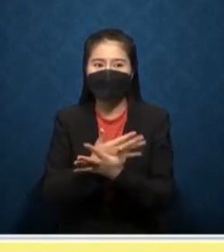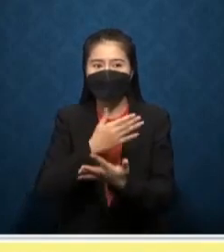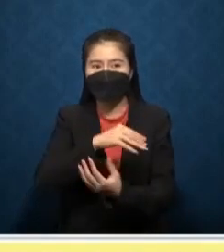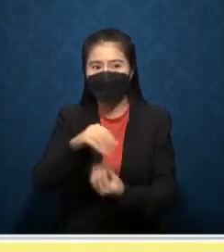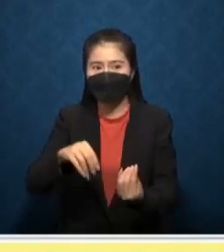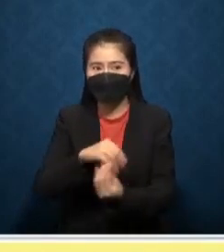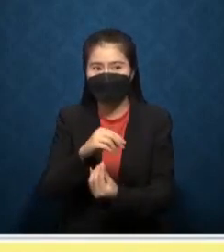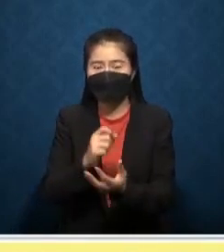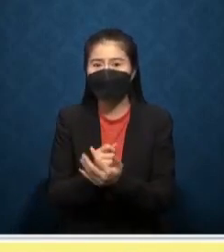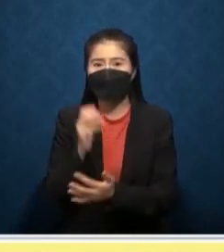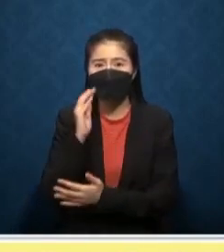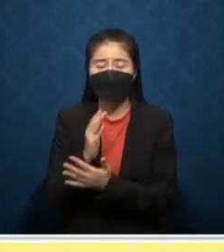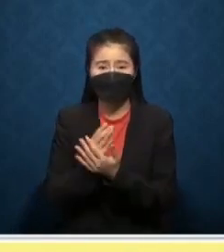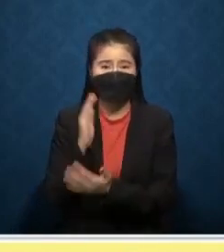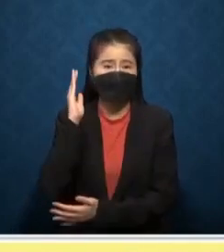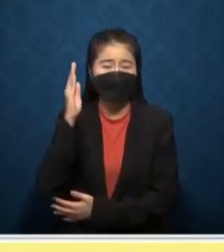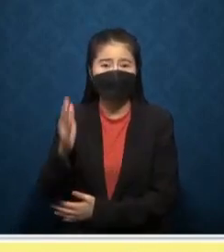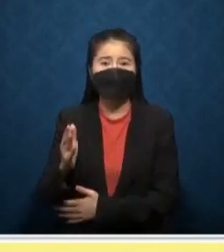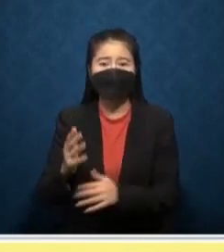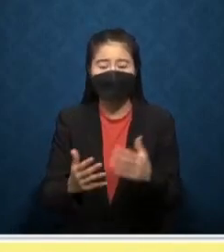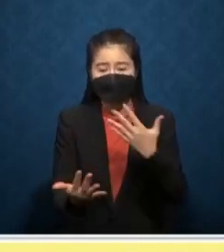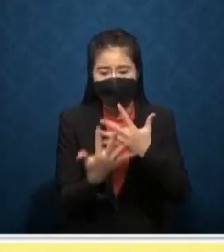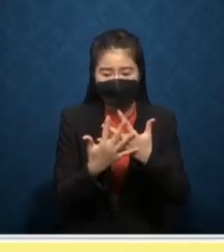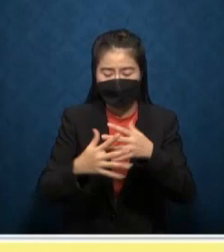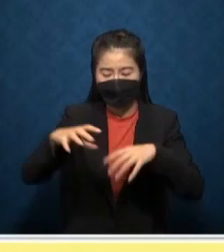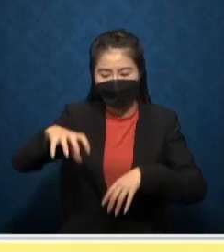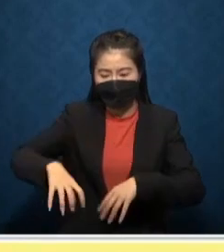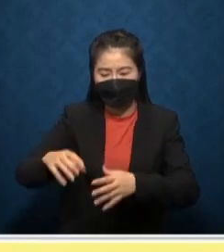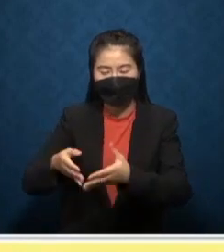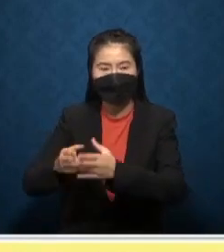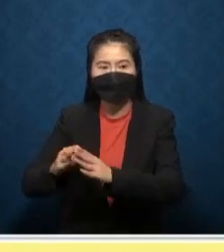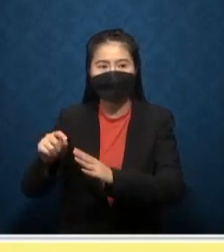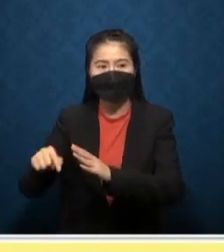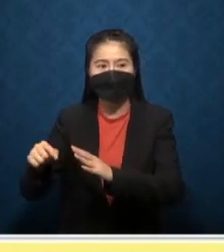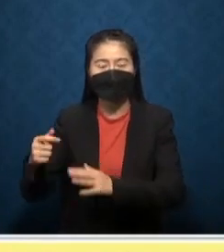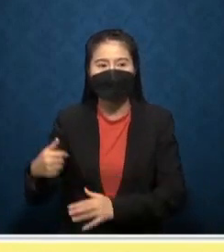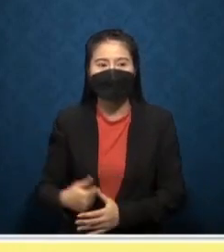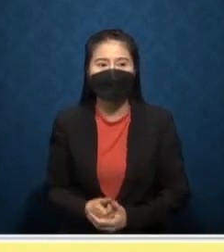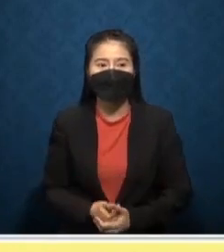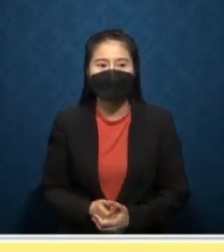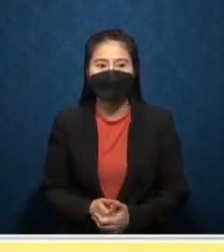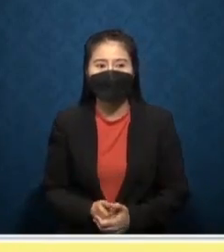ที่จะสร้างขึ้นนิงเรือนจำได้ประมาณ 1,